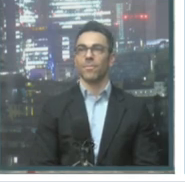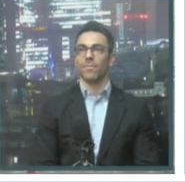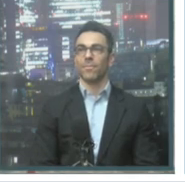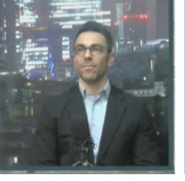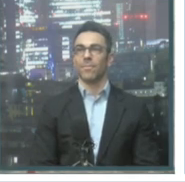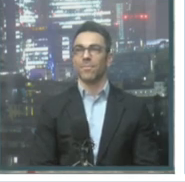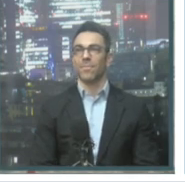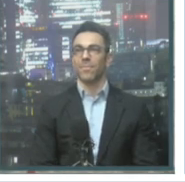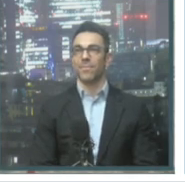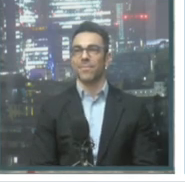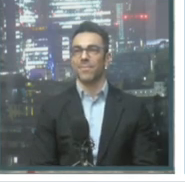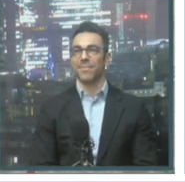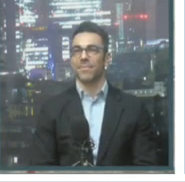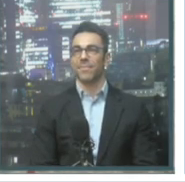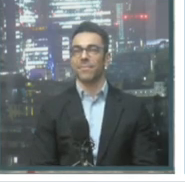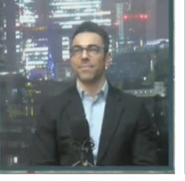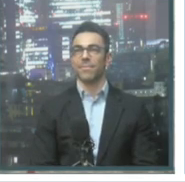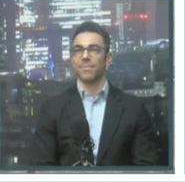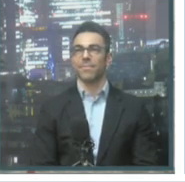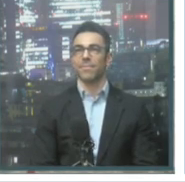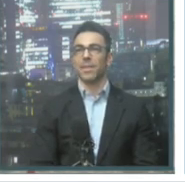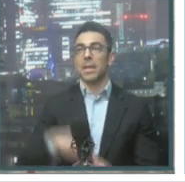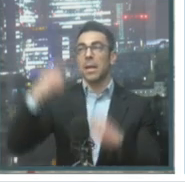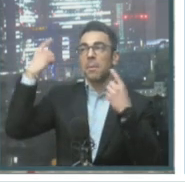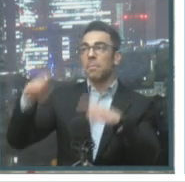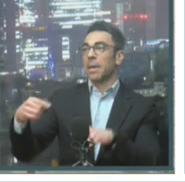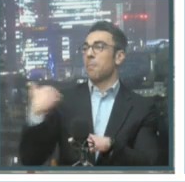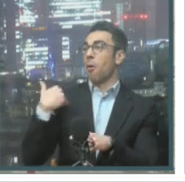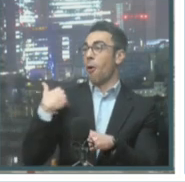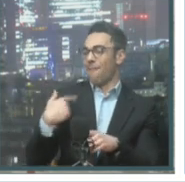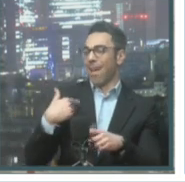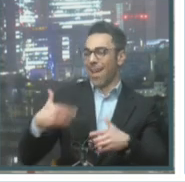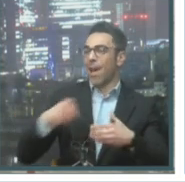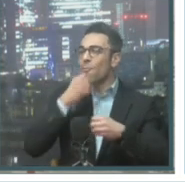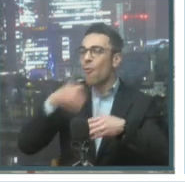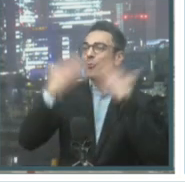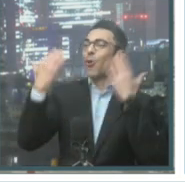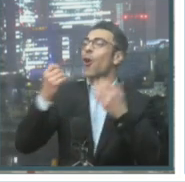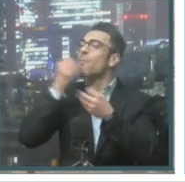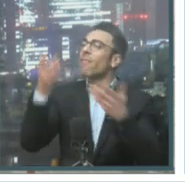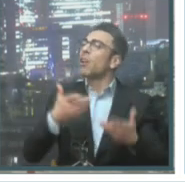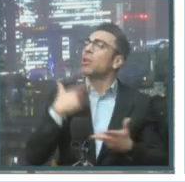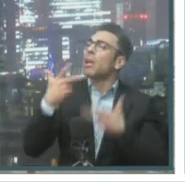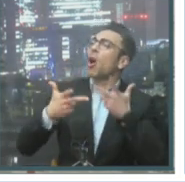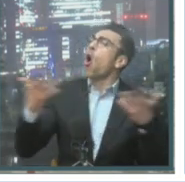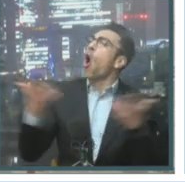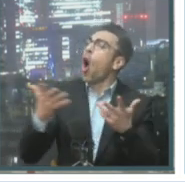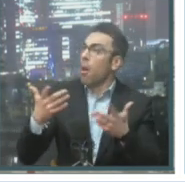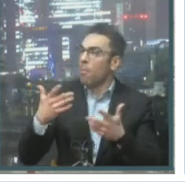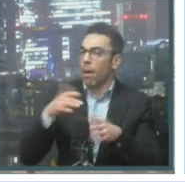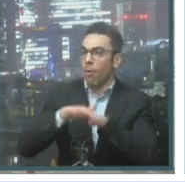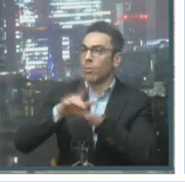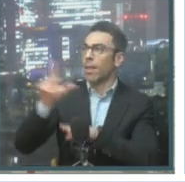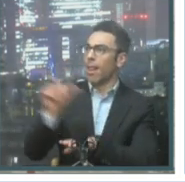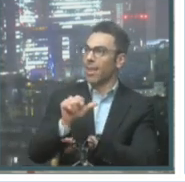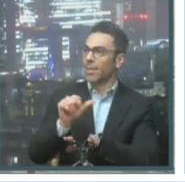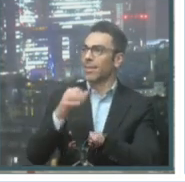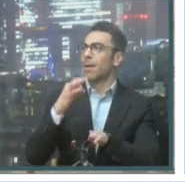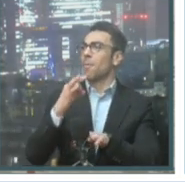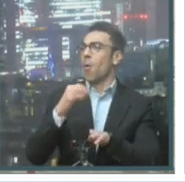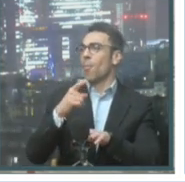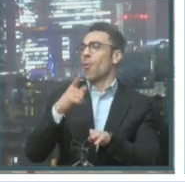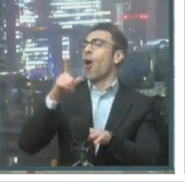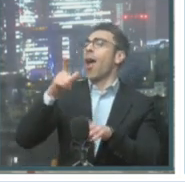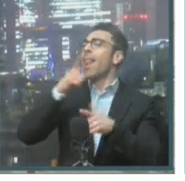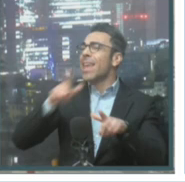buongiorno e benvenuti è questo quello che vi ho appena detto come ve l'ho detto è venuto con la lis la lingua italiana dei segni